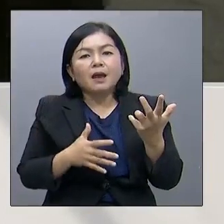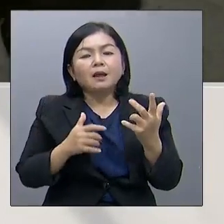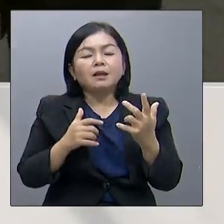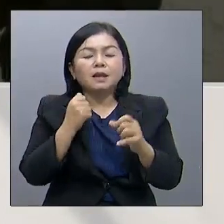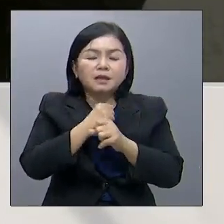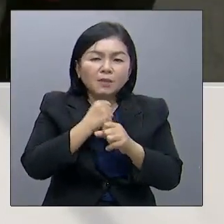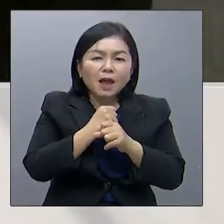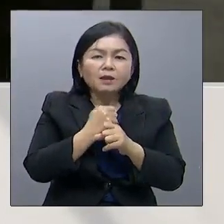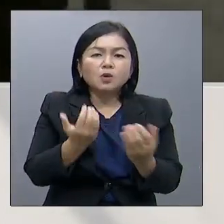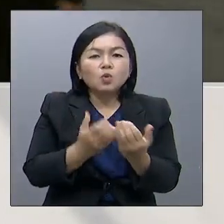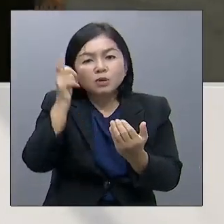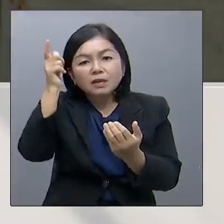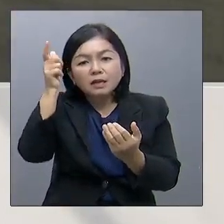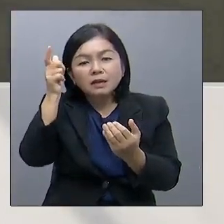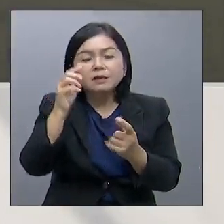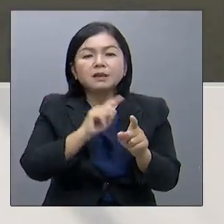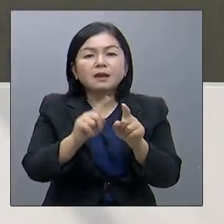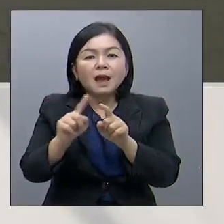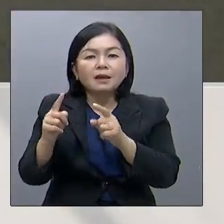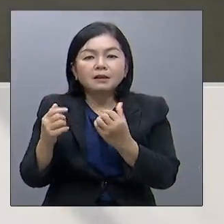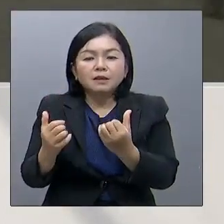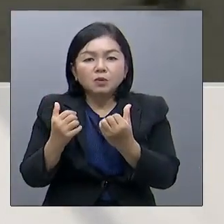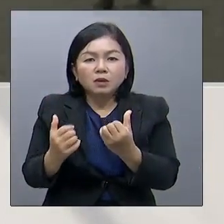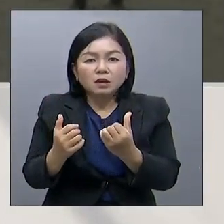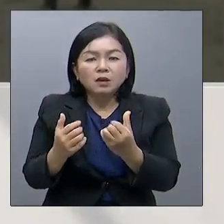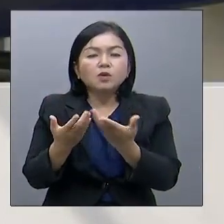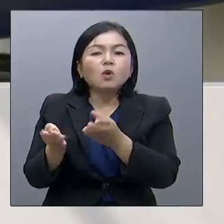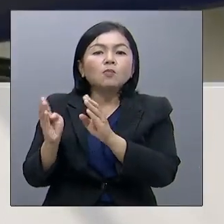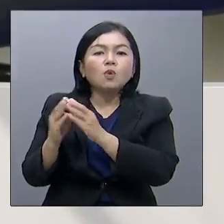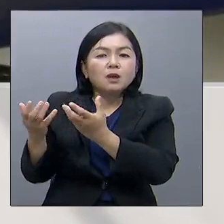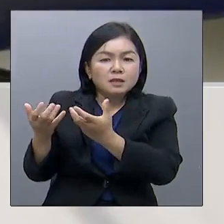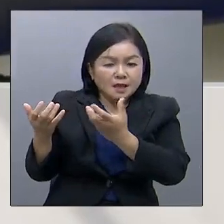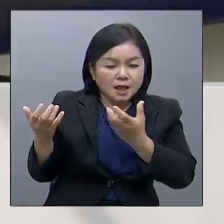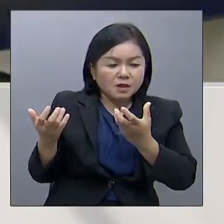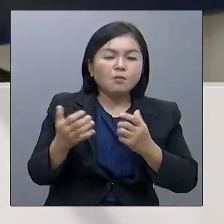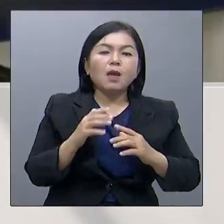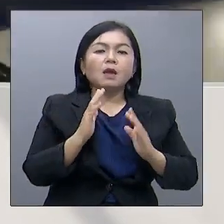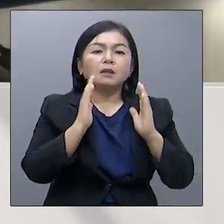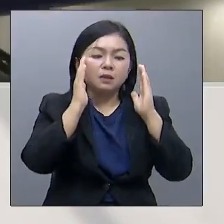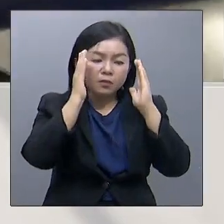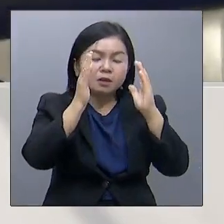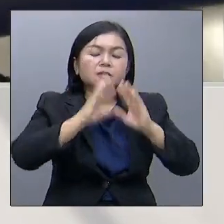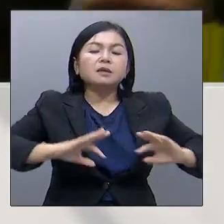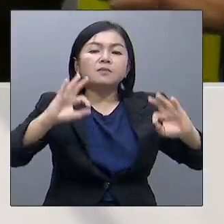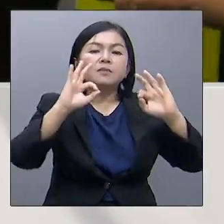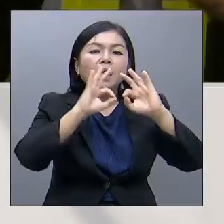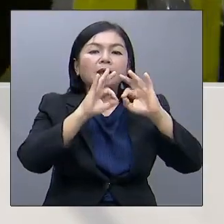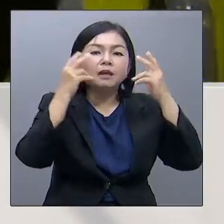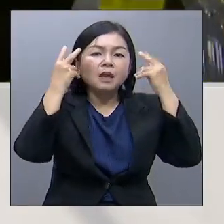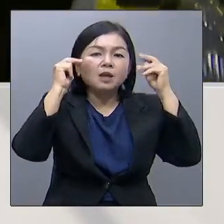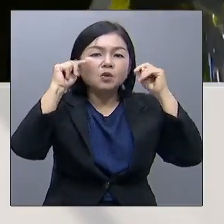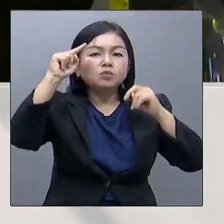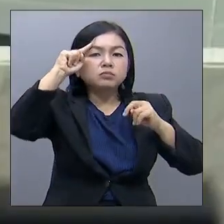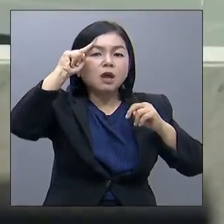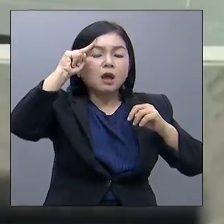อิงแพทองธาแยกบทบาทตัวเองออกจากเรื่องของครอบครัวแล้วก็ชี้ว่างานของบ้านเมืองเป็นภารกิจของนายกเศรษฐา